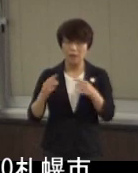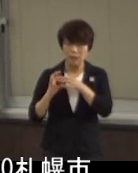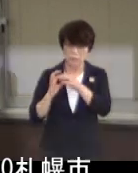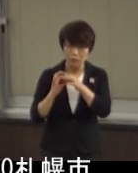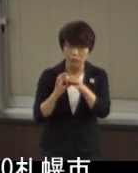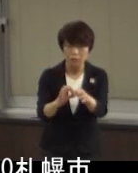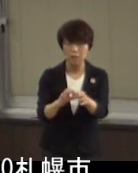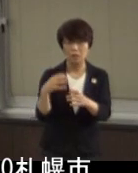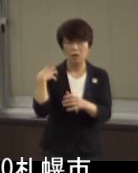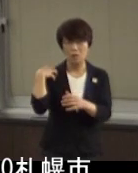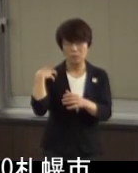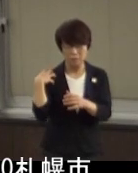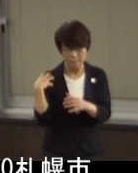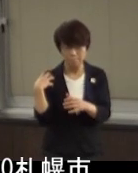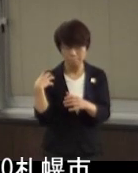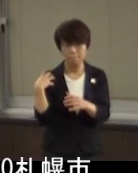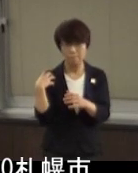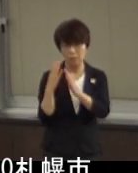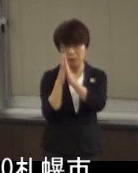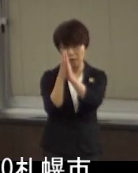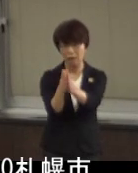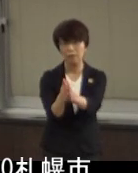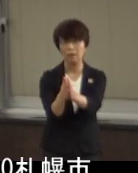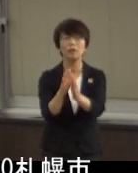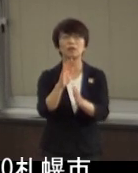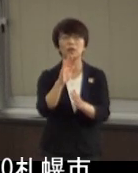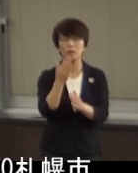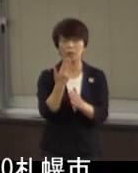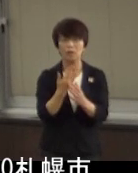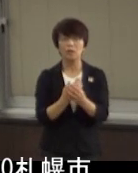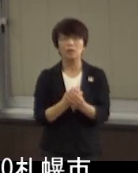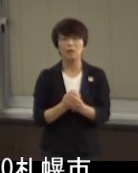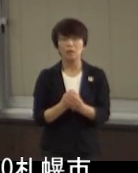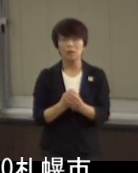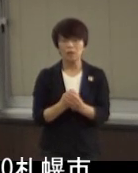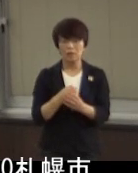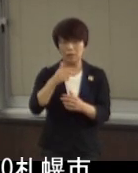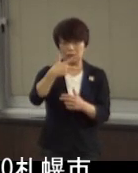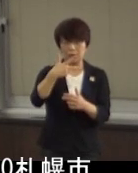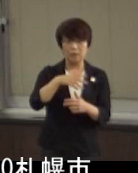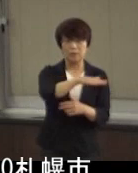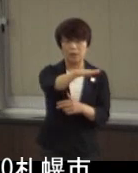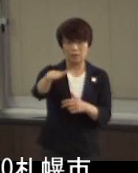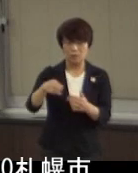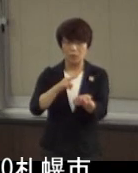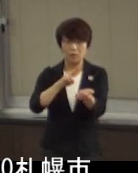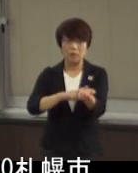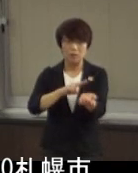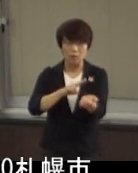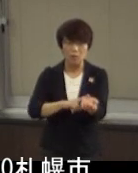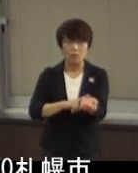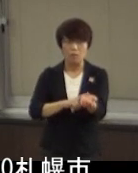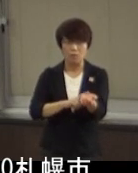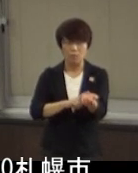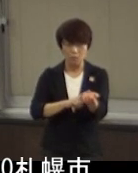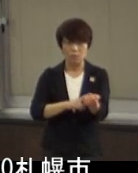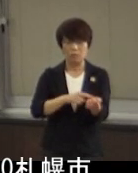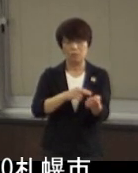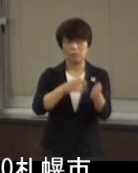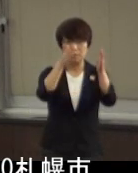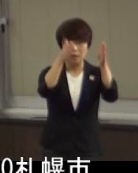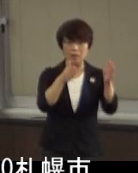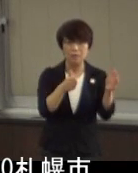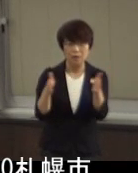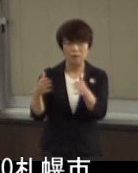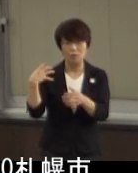大変ご負担をおかけをするという状況でございますけれども、市内の医療提供体制、この